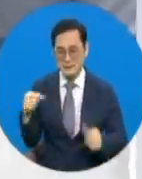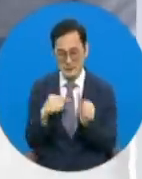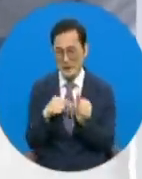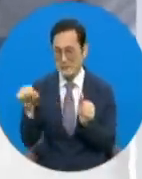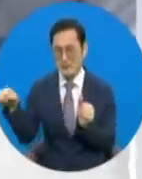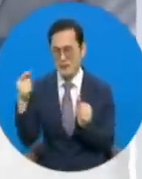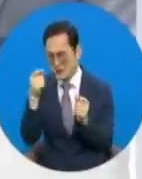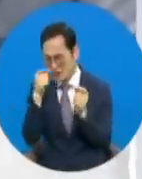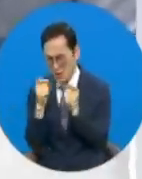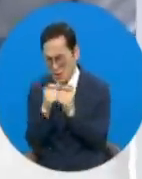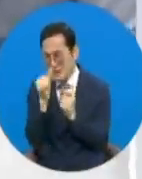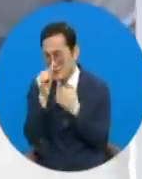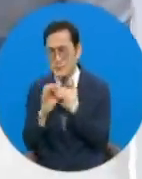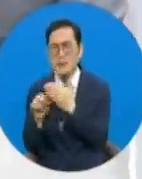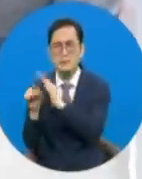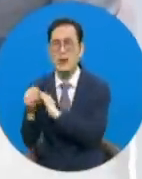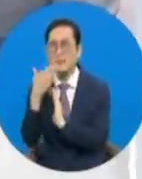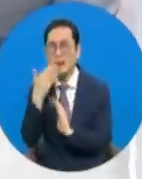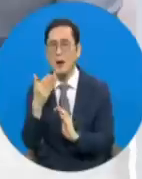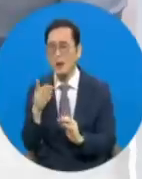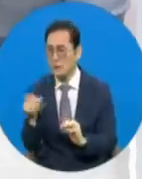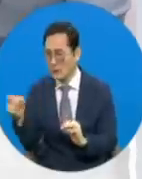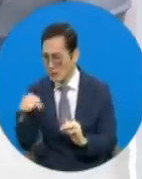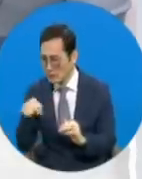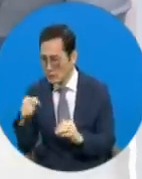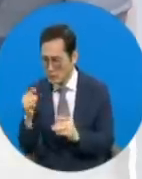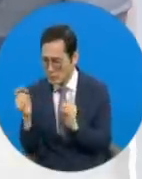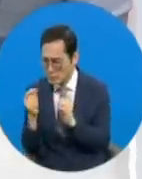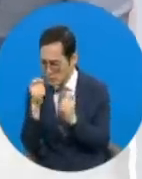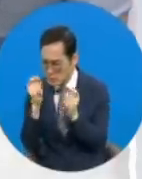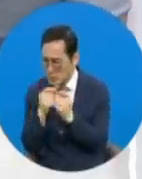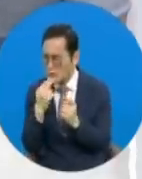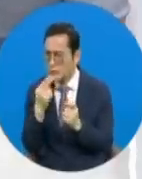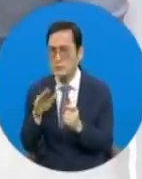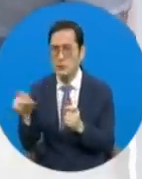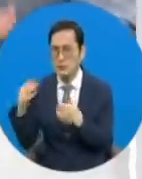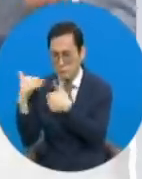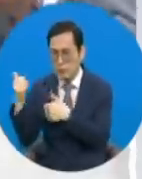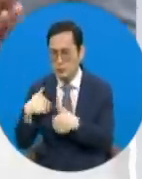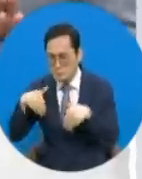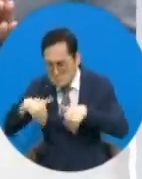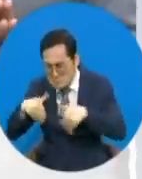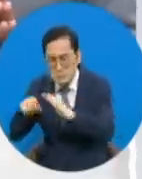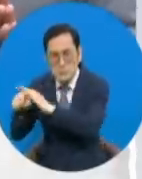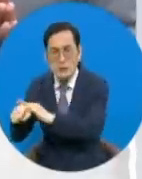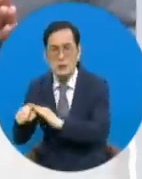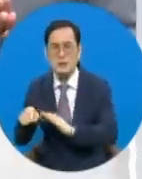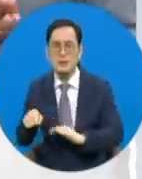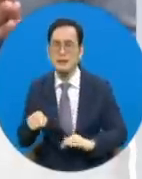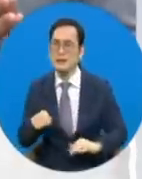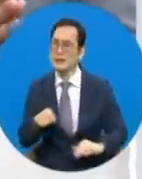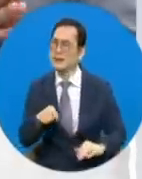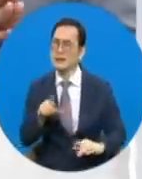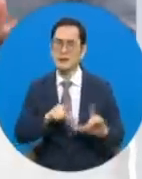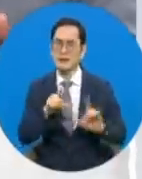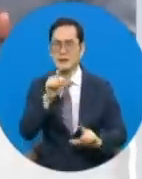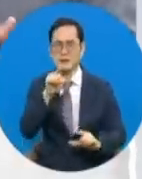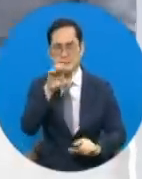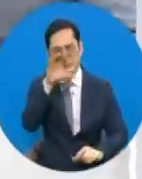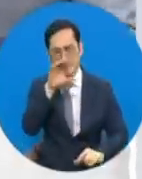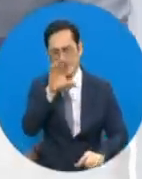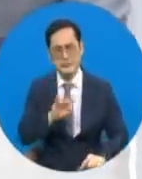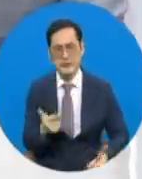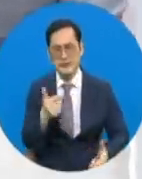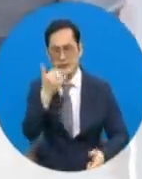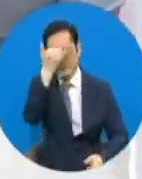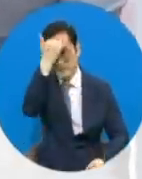지냈다든지 스토리가 있어야지 그게 가능한 일이거든요. 그래서 이런 부분들은 너무 마음이 급해 있다라고 하는 것의